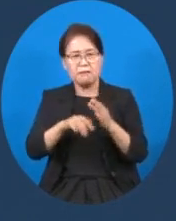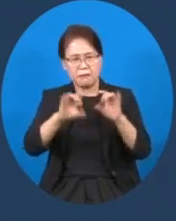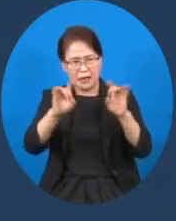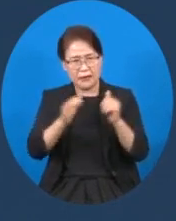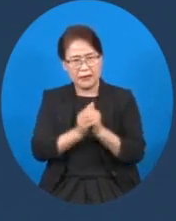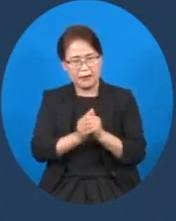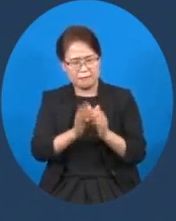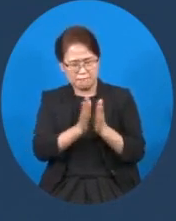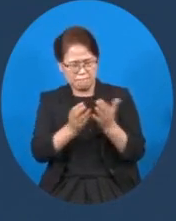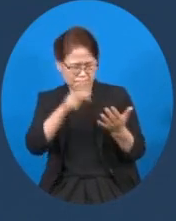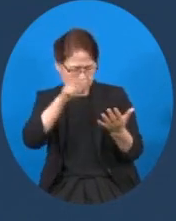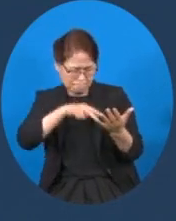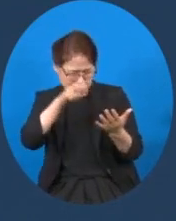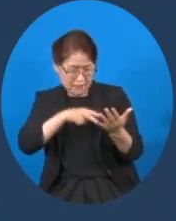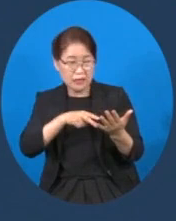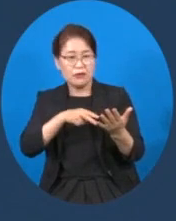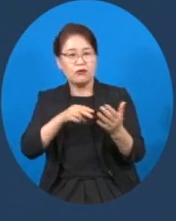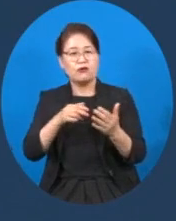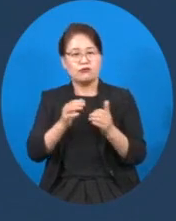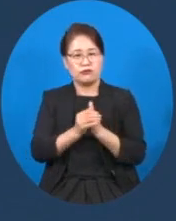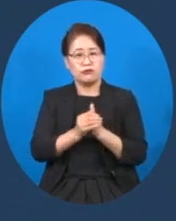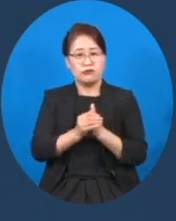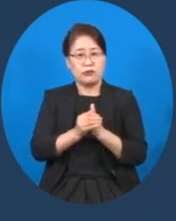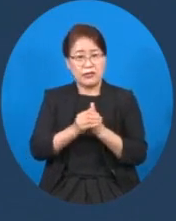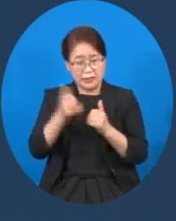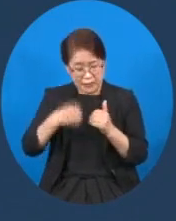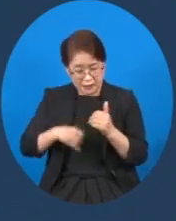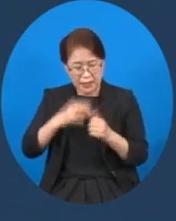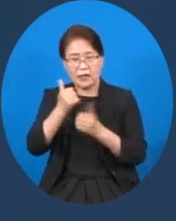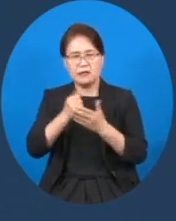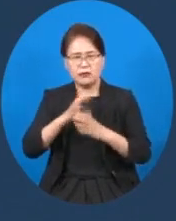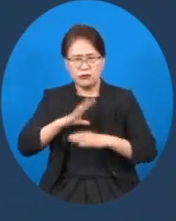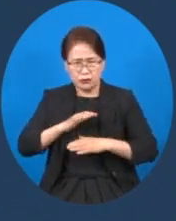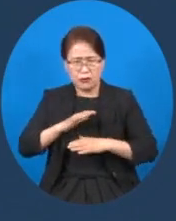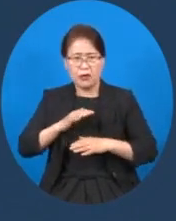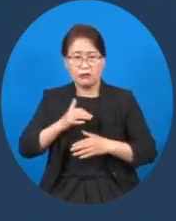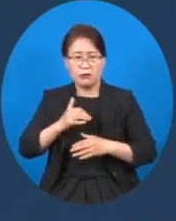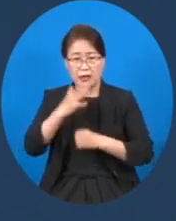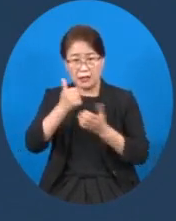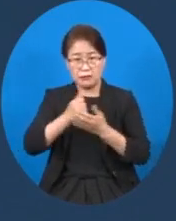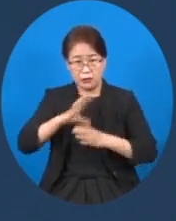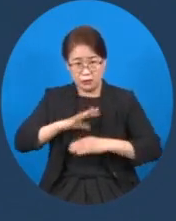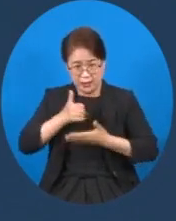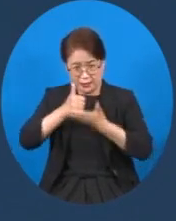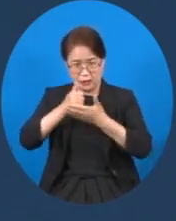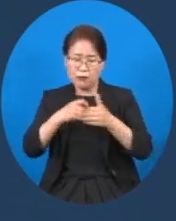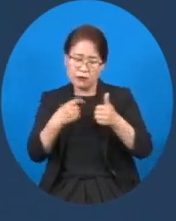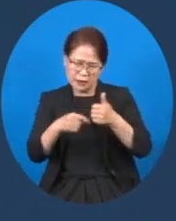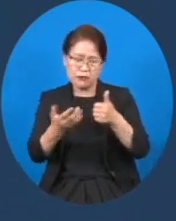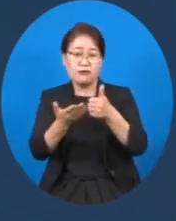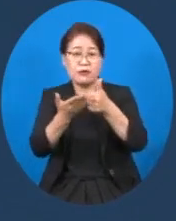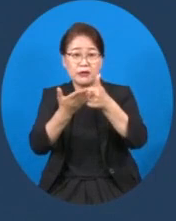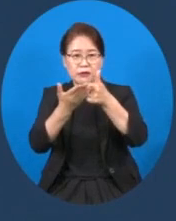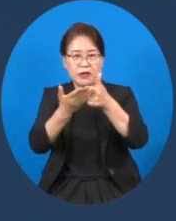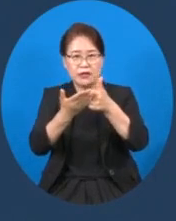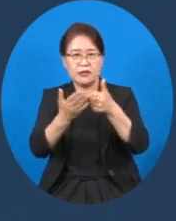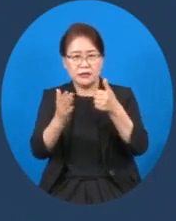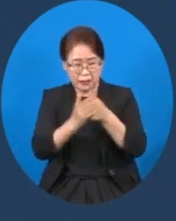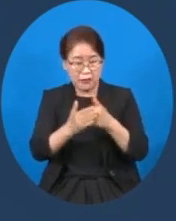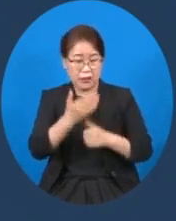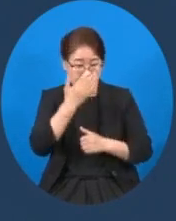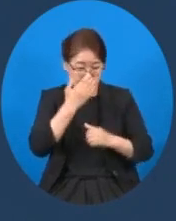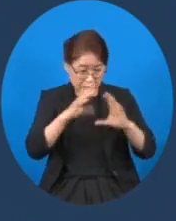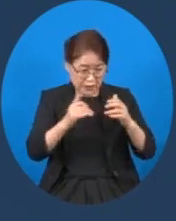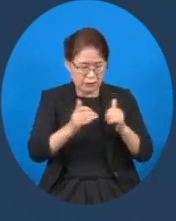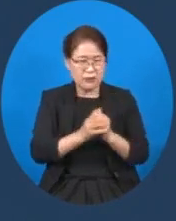만듭니다. 그래서 자녀들로 하여금 하나님을 두려워하고 하나님을 경외하는 자들로 가르칩니다. 그래서 유대인들은